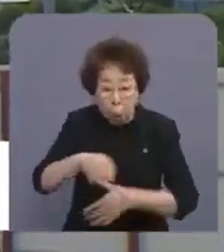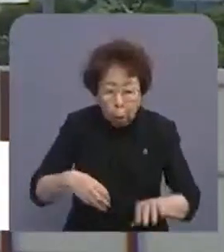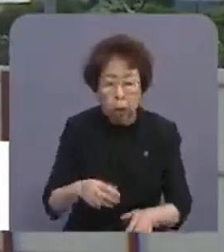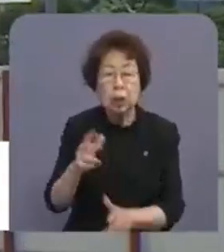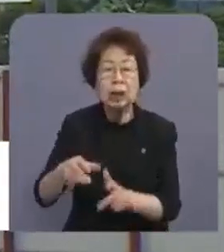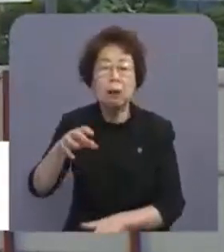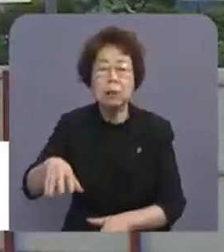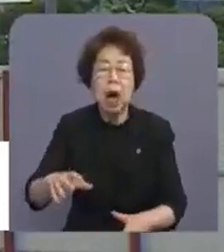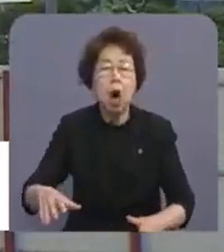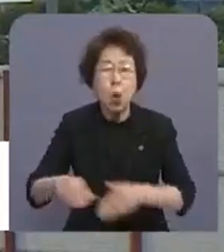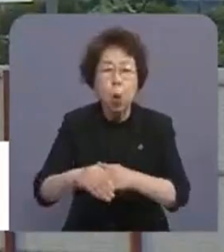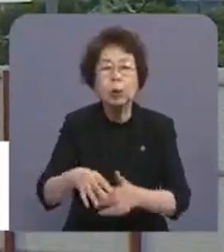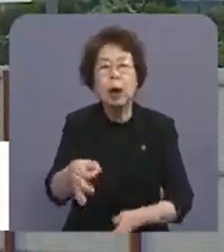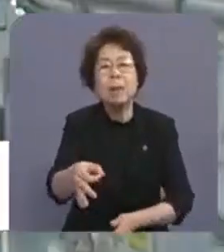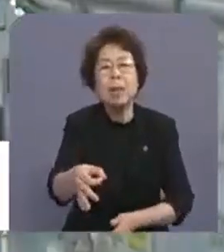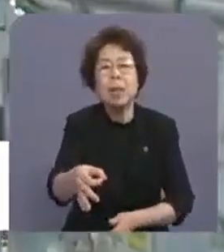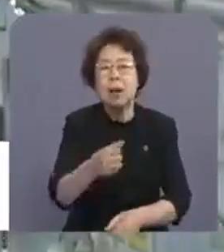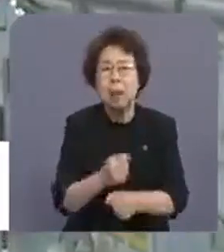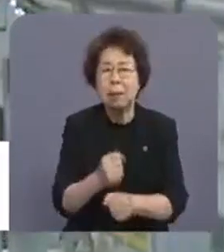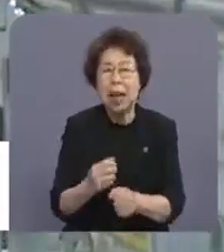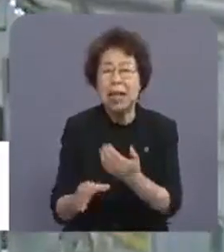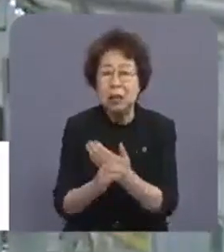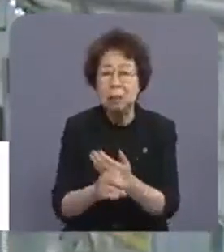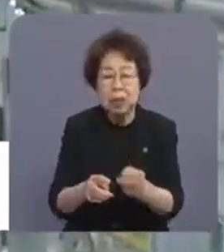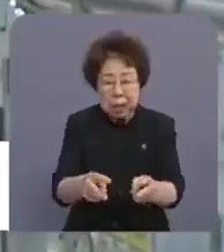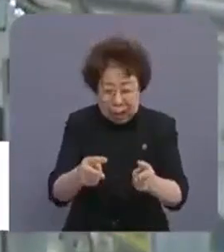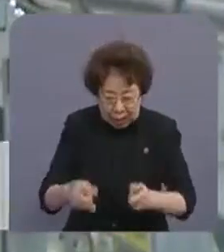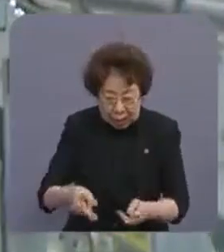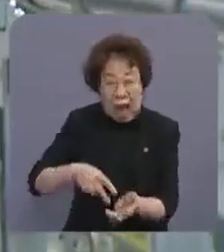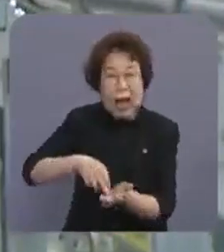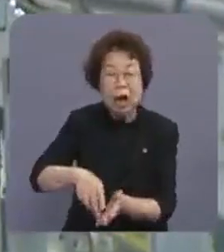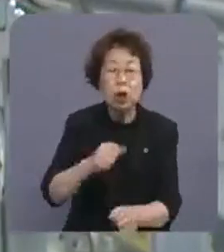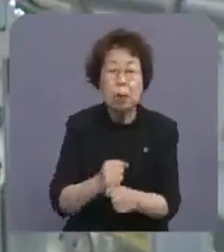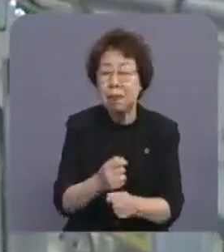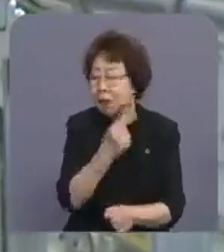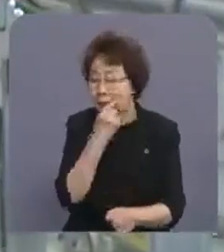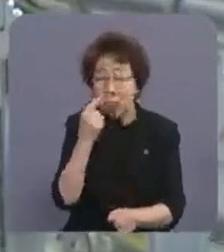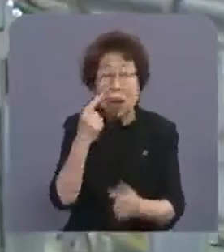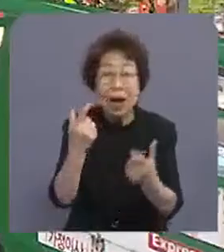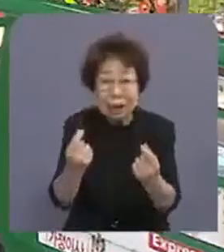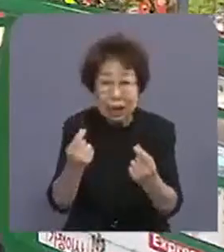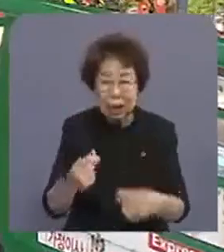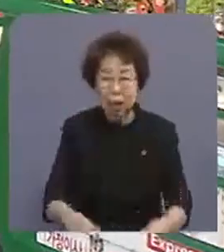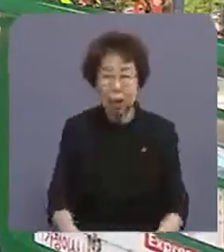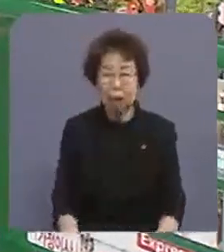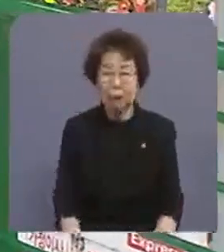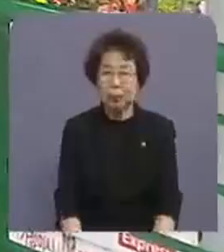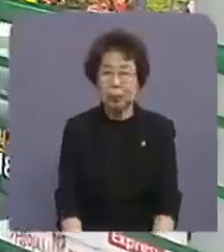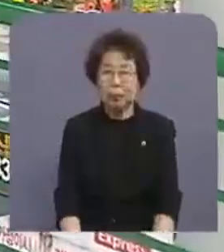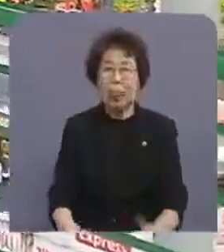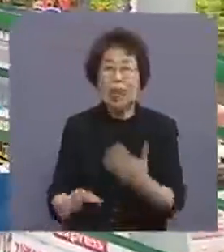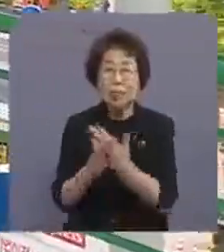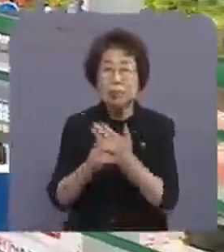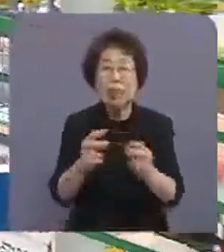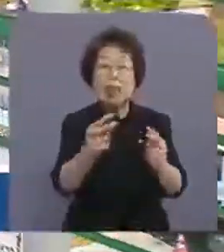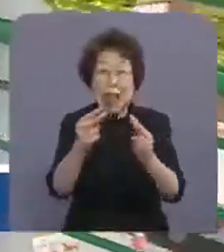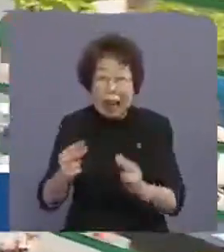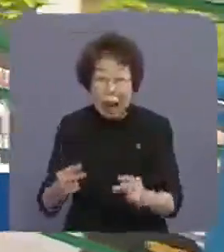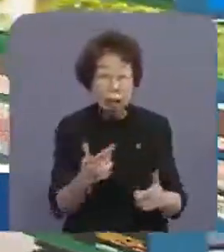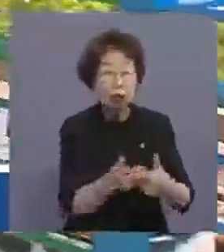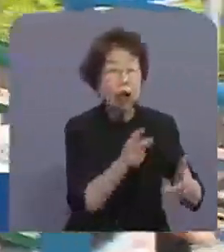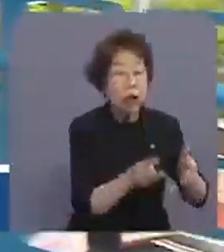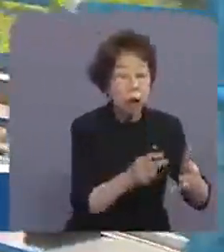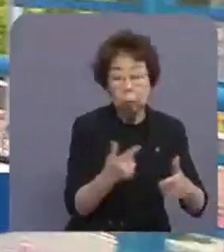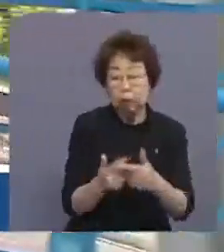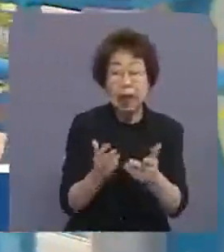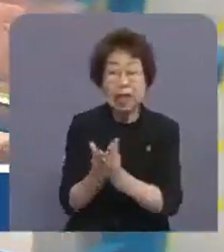사업자와 공사비를 나눠 임시 가교를 설치한 것으로 확인됐습니다. 이 임시 가교는 부산역과